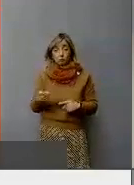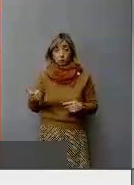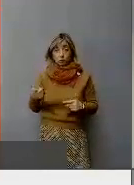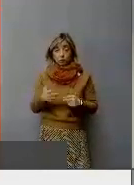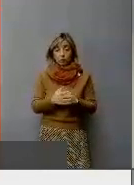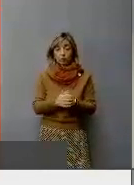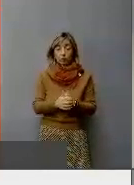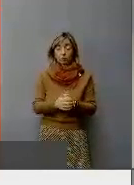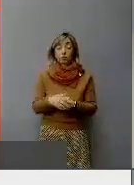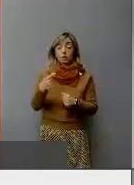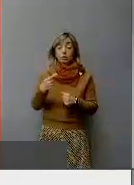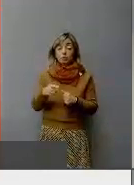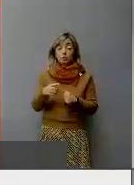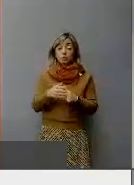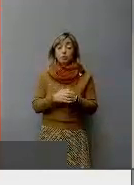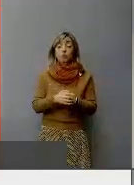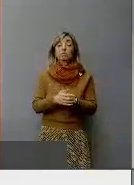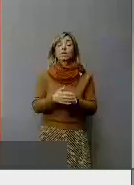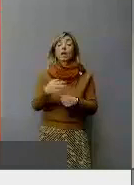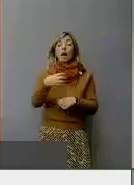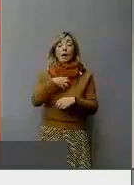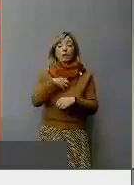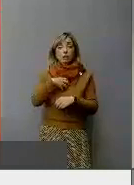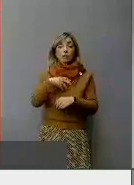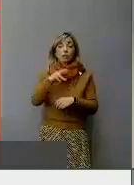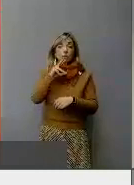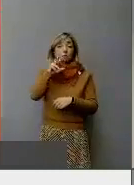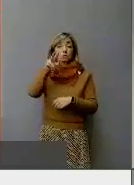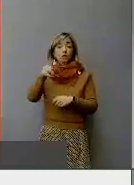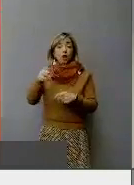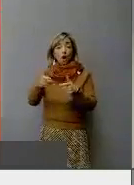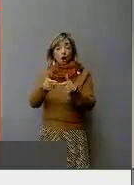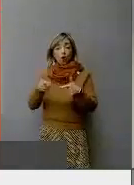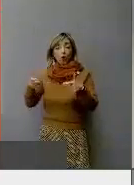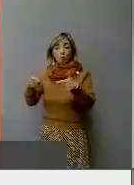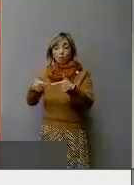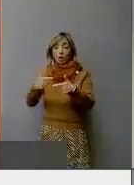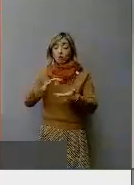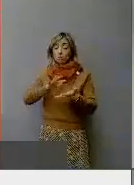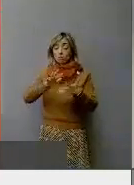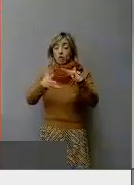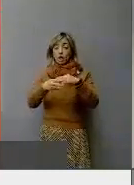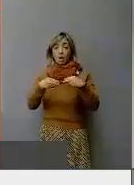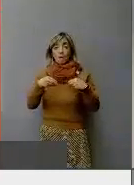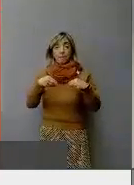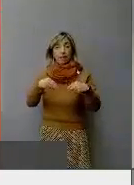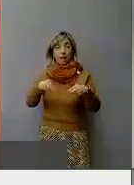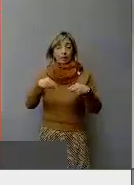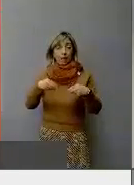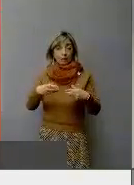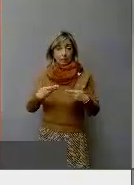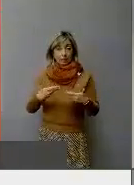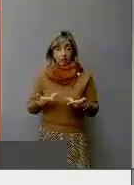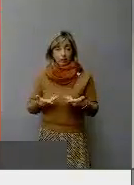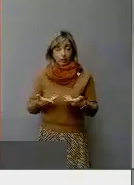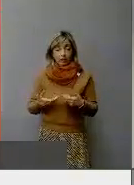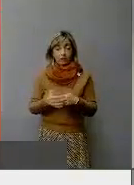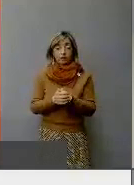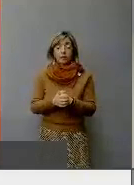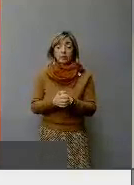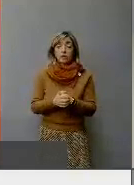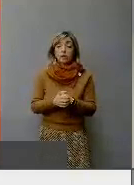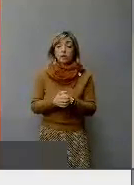proprio che ci sarebbero fatti parte attiva e avrebbero sotto loro spinta sotto loro consiglio